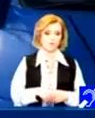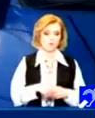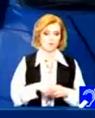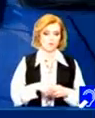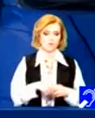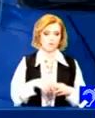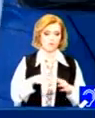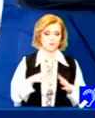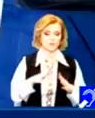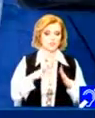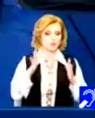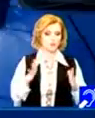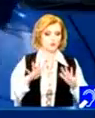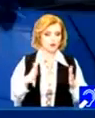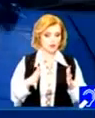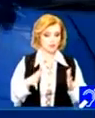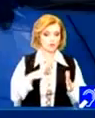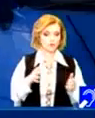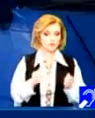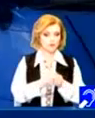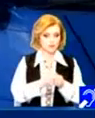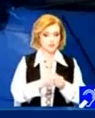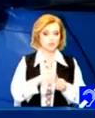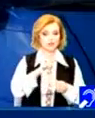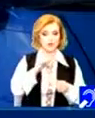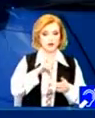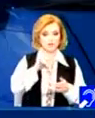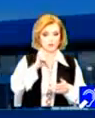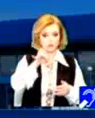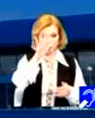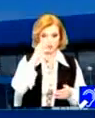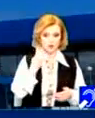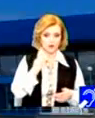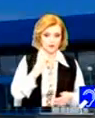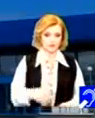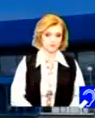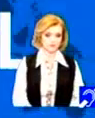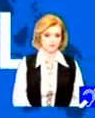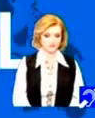în zona de frontieră și a drumurilor de acces spre zona de frontieră.